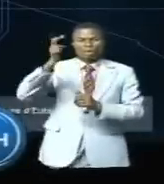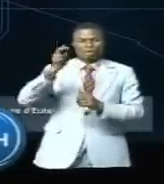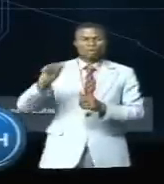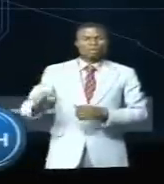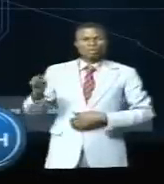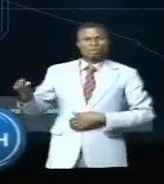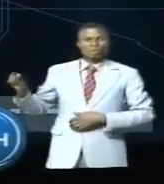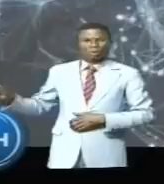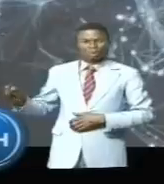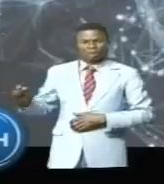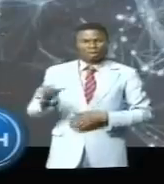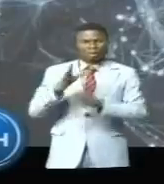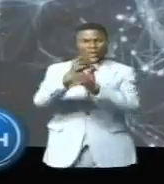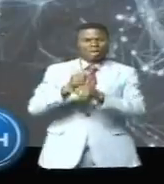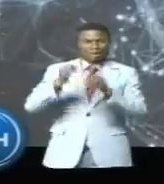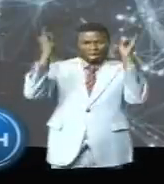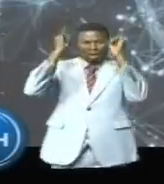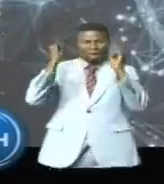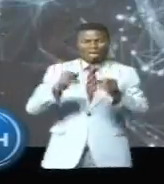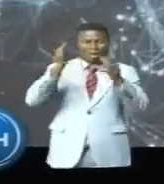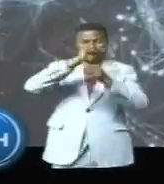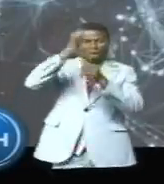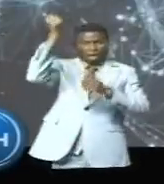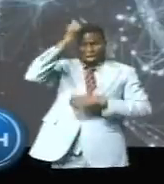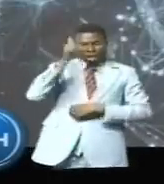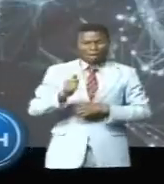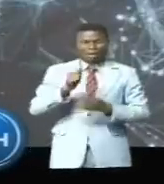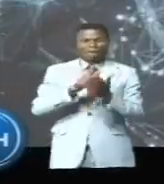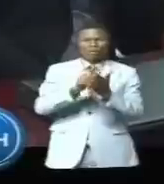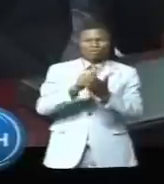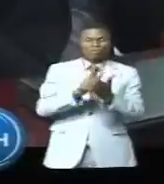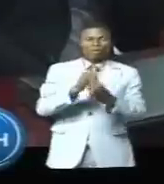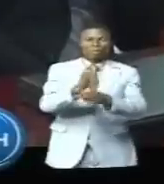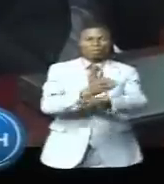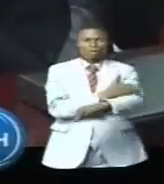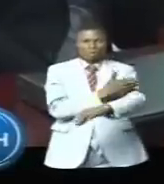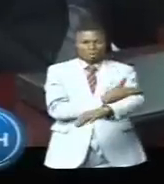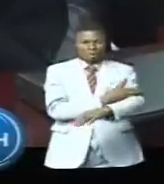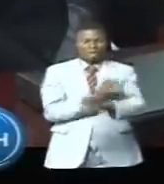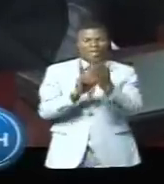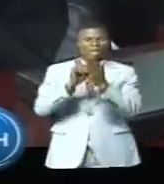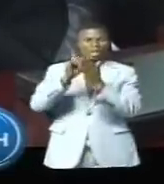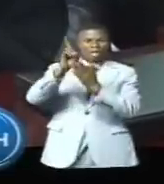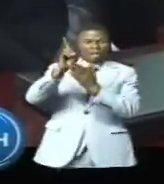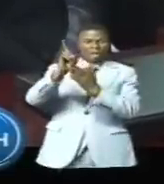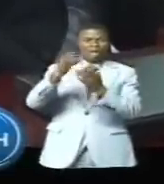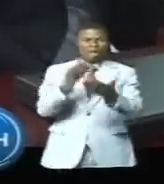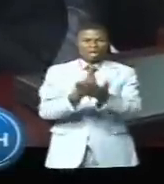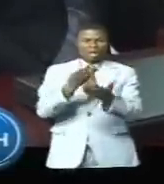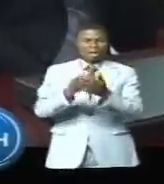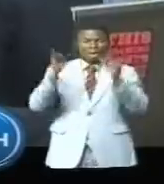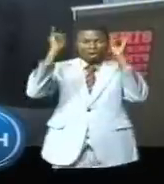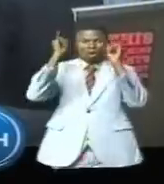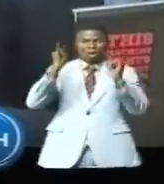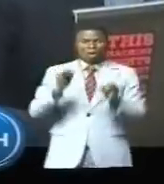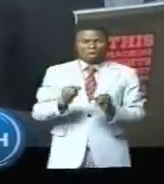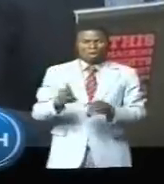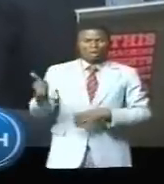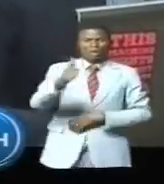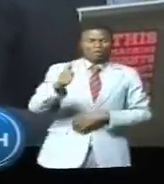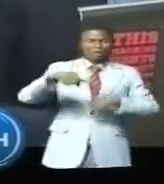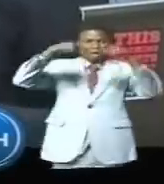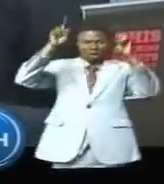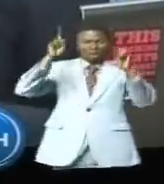génération. L'accès à l'Internet en Afrique connaît une faible progression alors que le développement de l'économie numérique en ce 21e